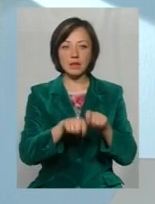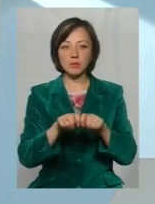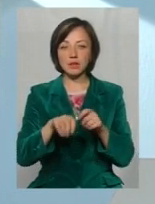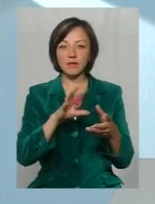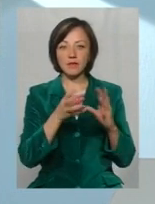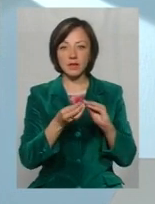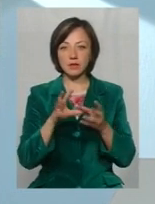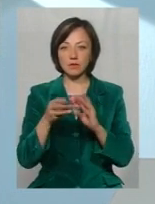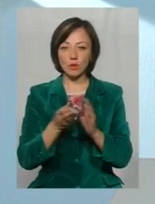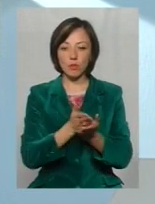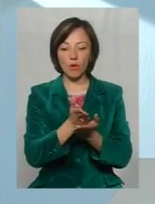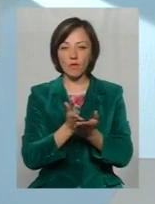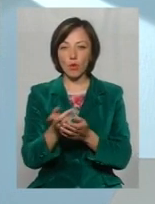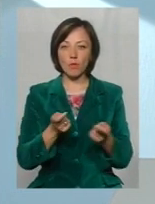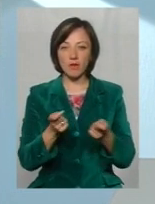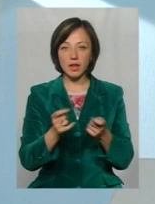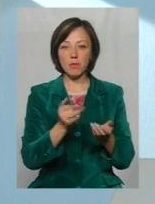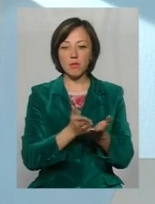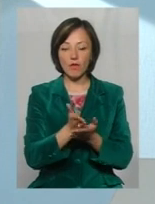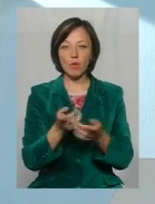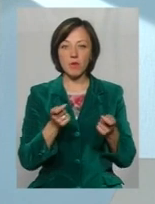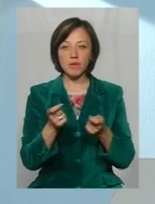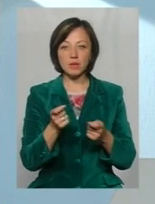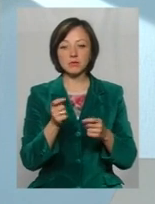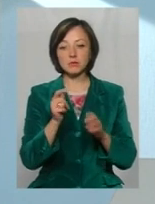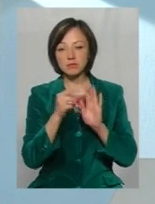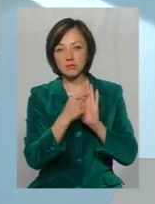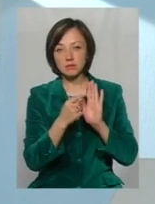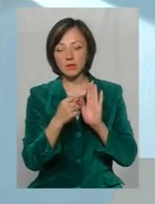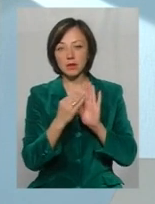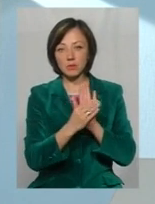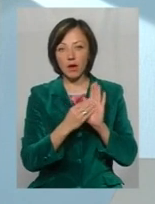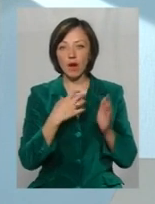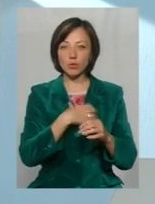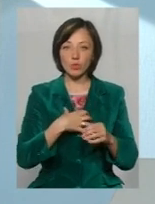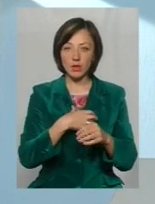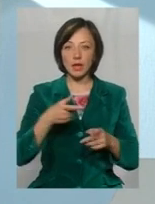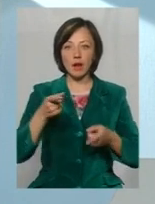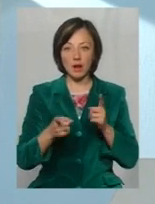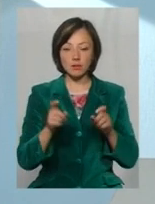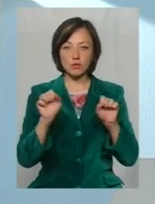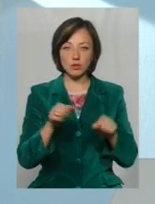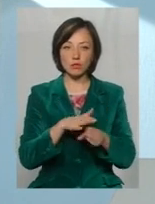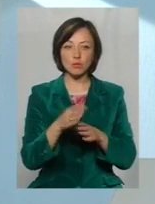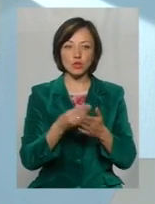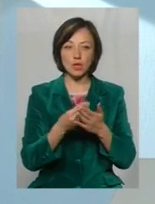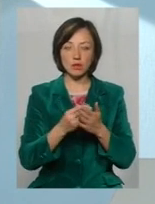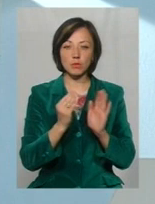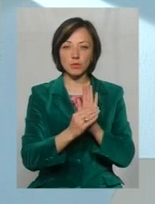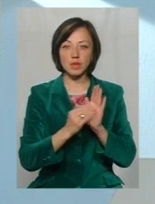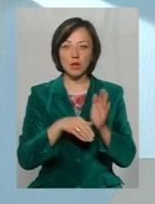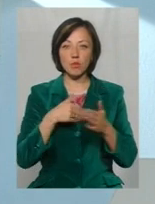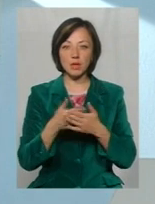висновки профільних управлінь. Тоді профільне управління зауважують на актуальності проекту, в його реалістичності. Чи той бюджет, яка прописала